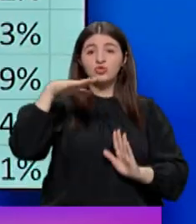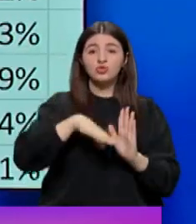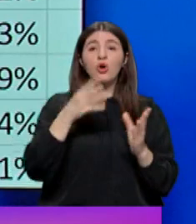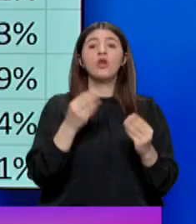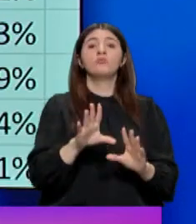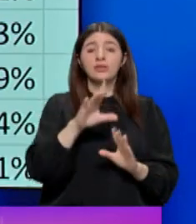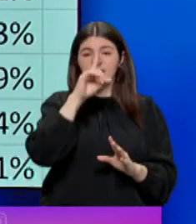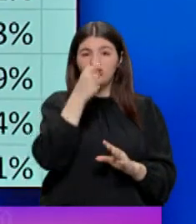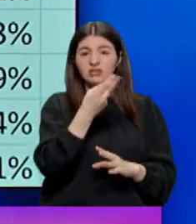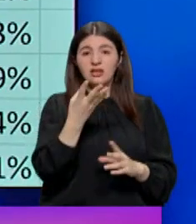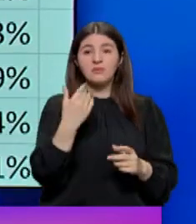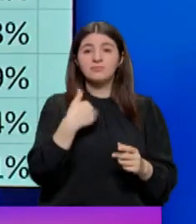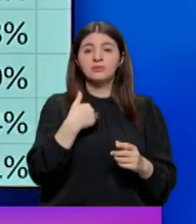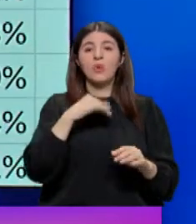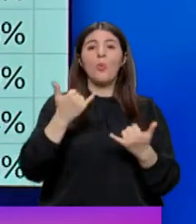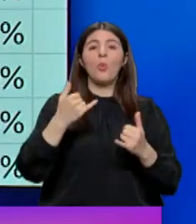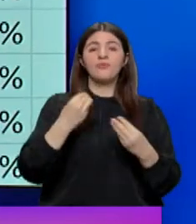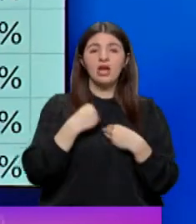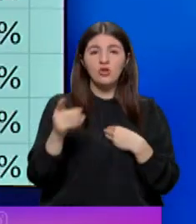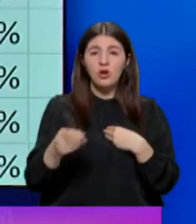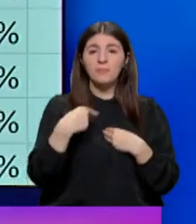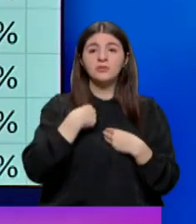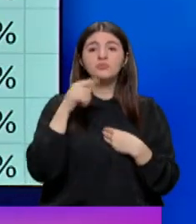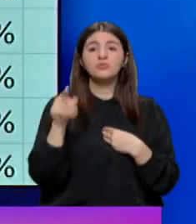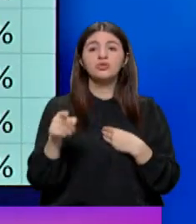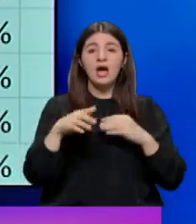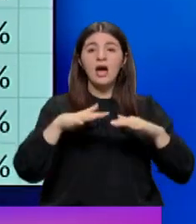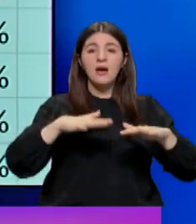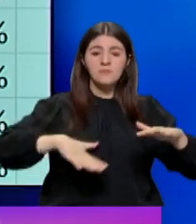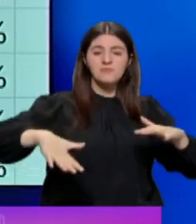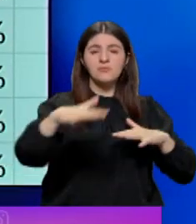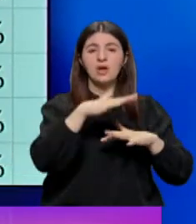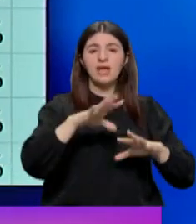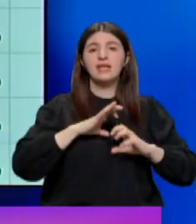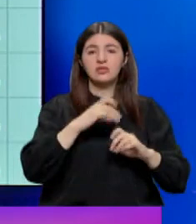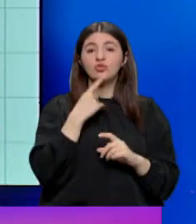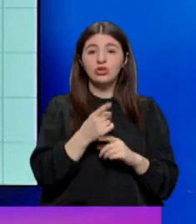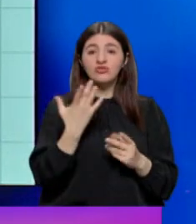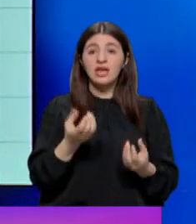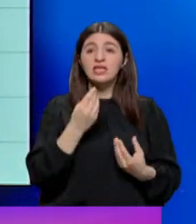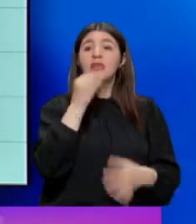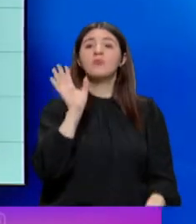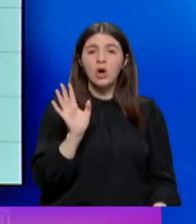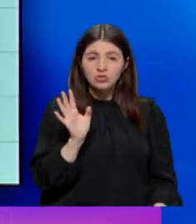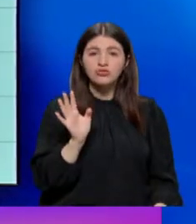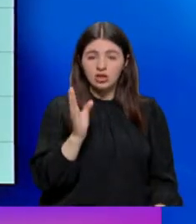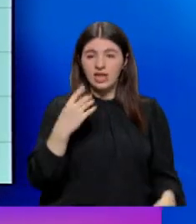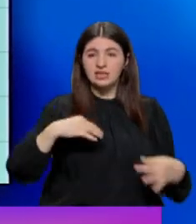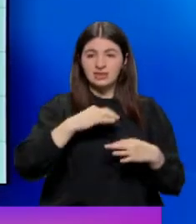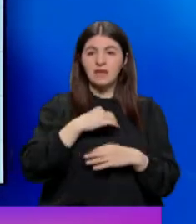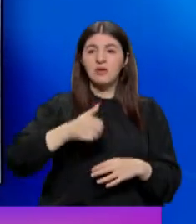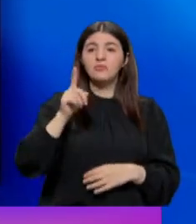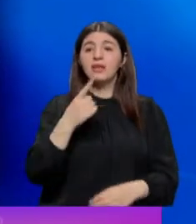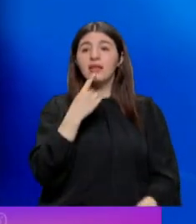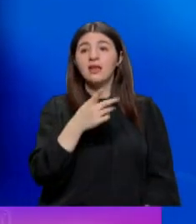düşmüş olmuyor. Sadece rakamlar bizimle oynuyor. Biz buna baz etkisi diyoruz ve yemiyoruz. Hani Sayın Bakan buna